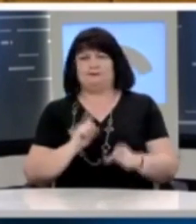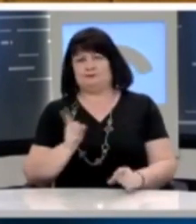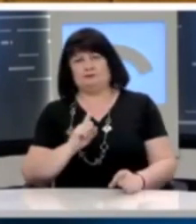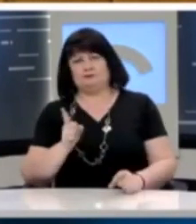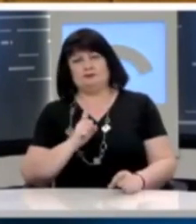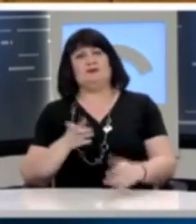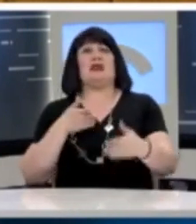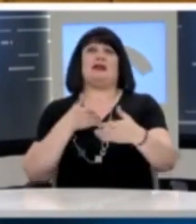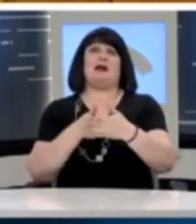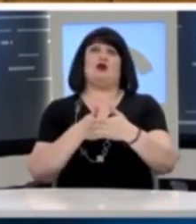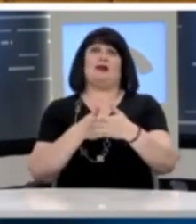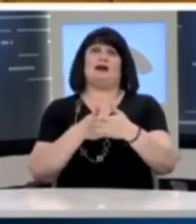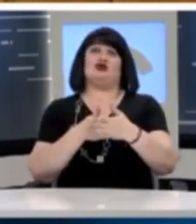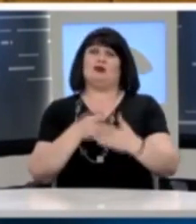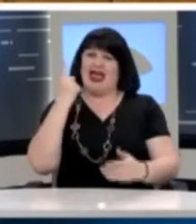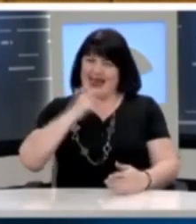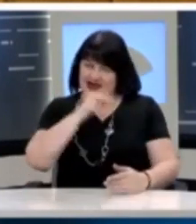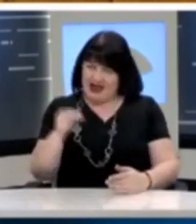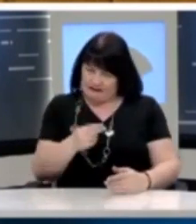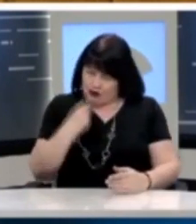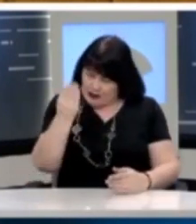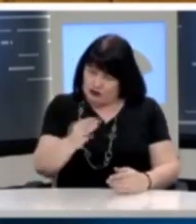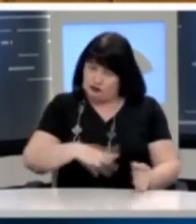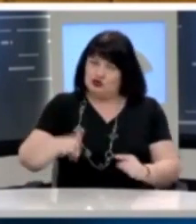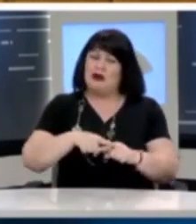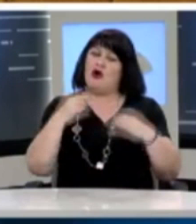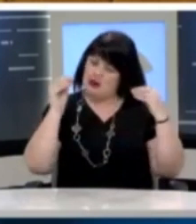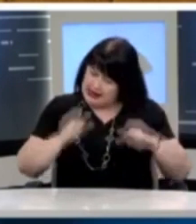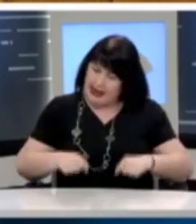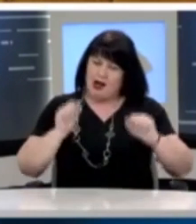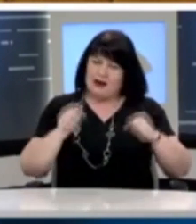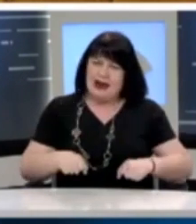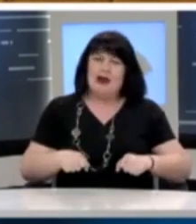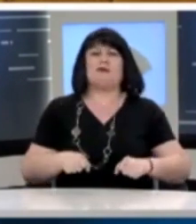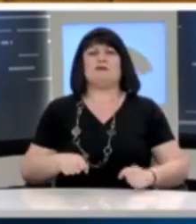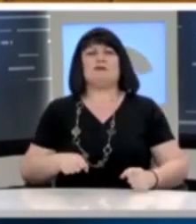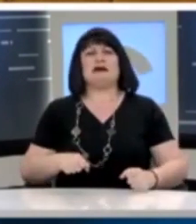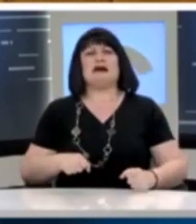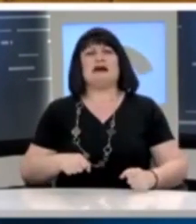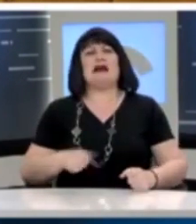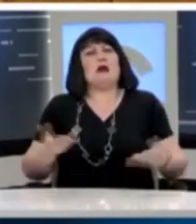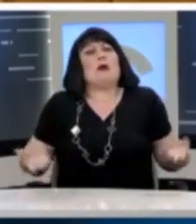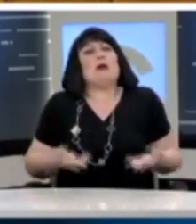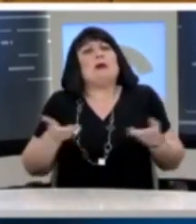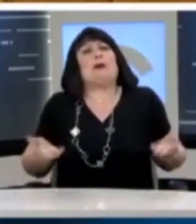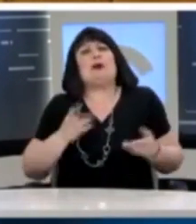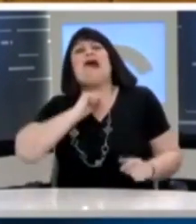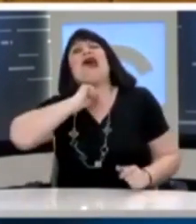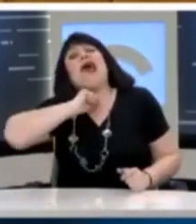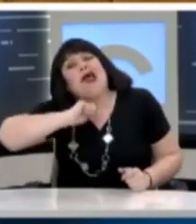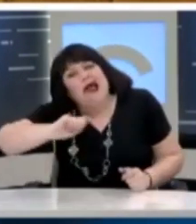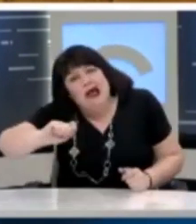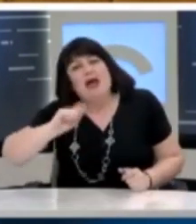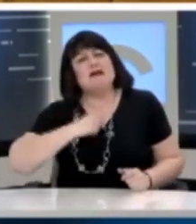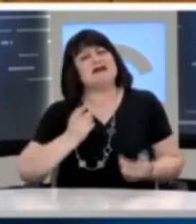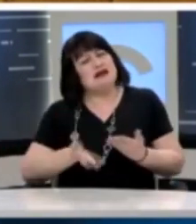δεν θα εμποδίσουμε ούτε το 1 ευρώ που μπορεί να πάρει ο λαός. Δεν θα εμποδίσουμε ούτε ένα κλικ ελάφρυνσης από τη θηλιά στο λαιμό